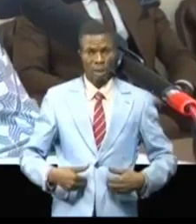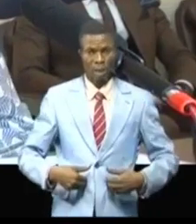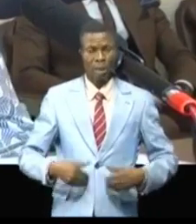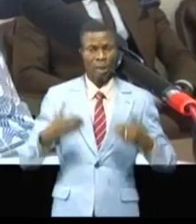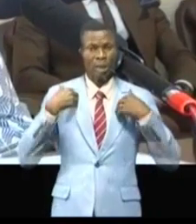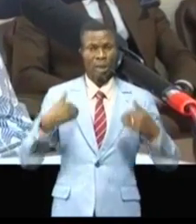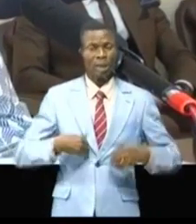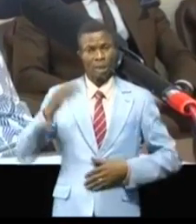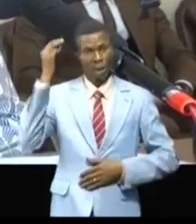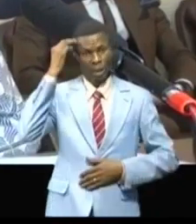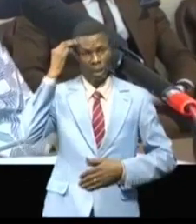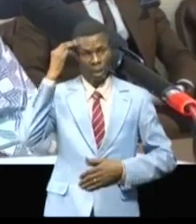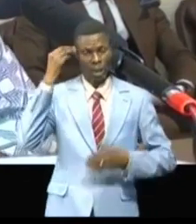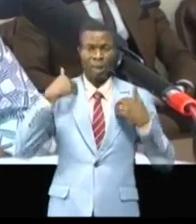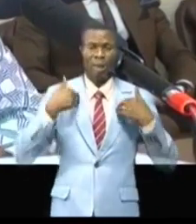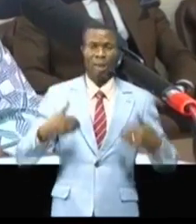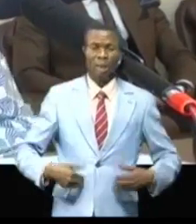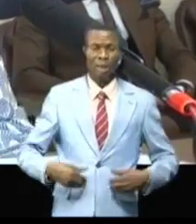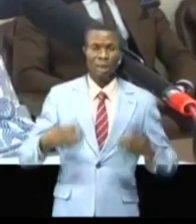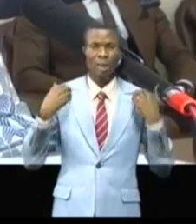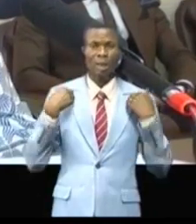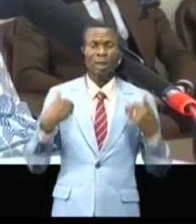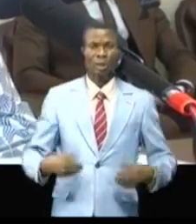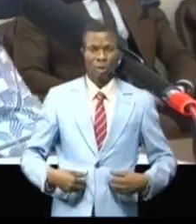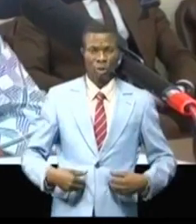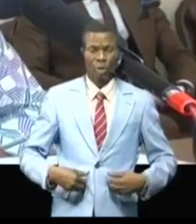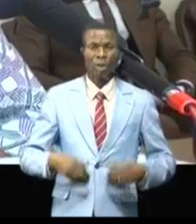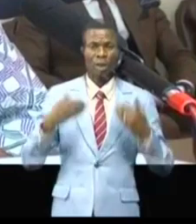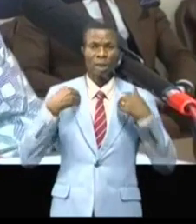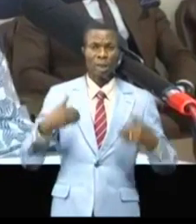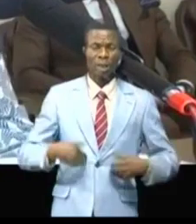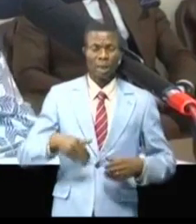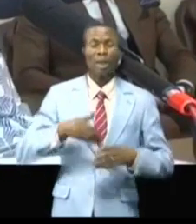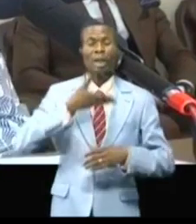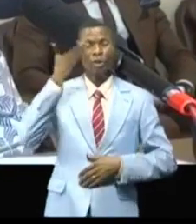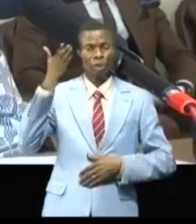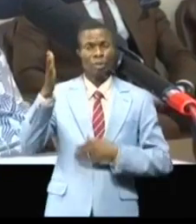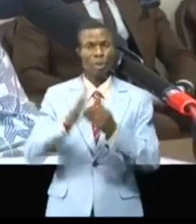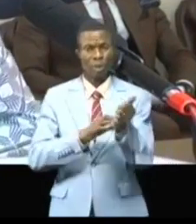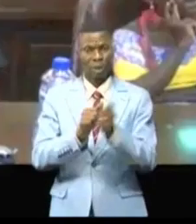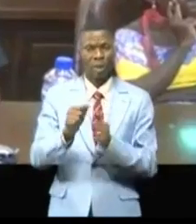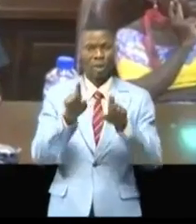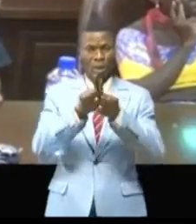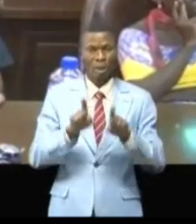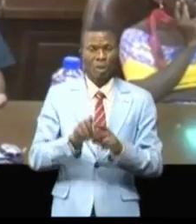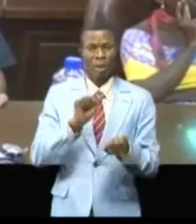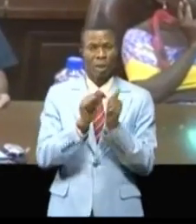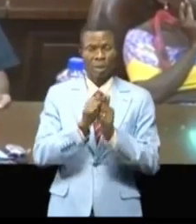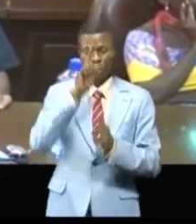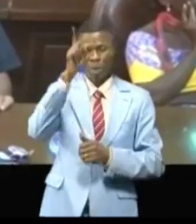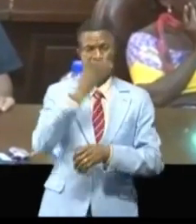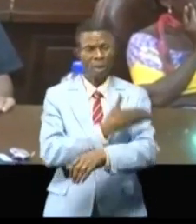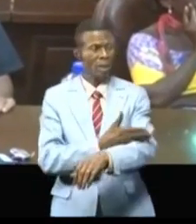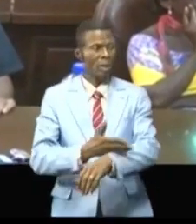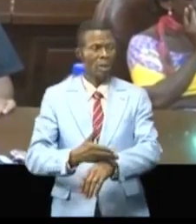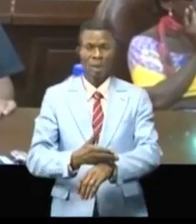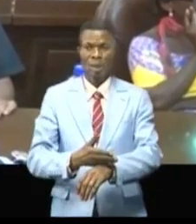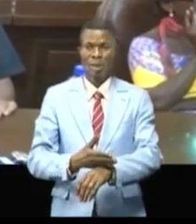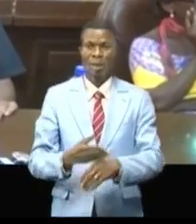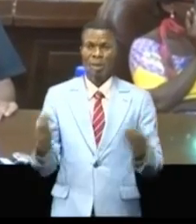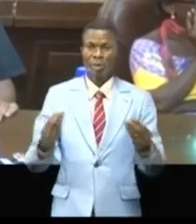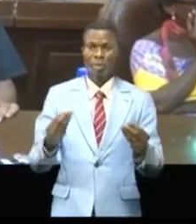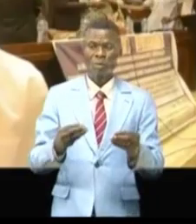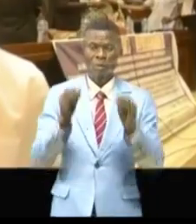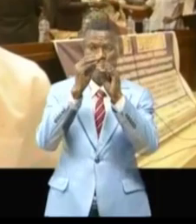santé mentale, santé physique, santé spirituelle et santé intellectuelle. Finalistes